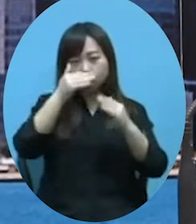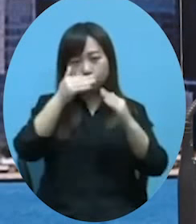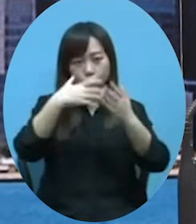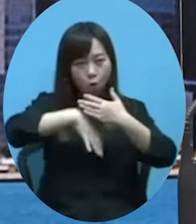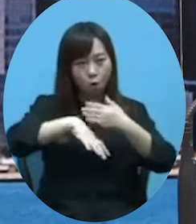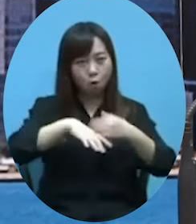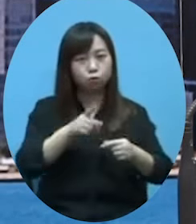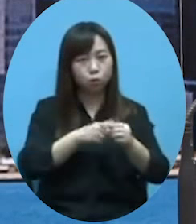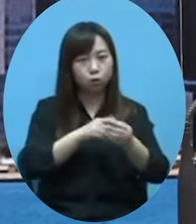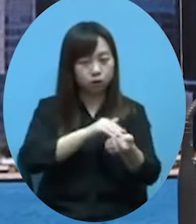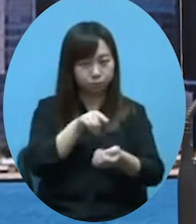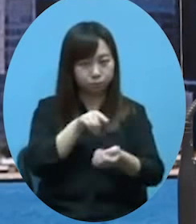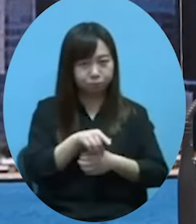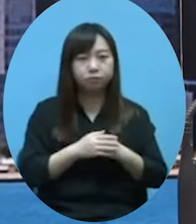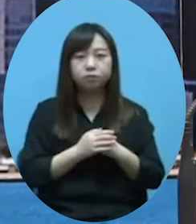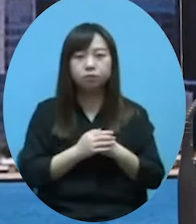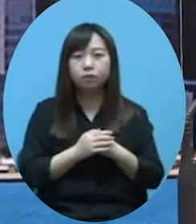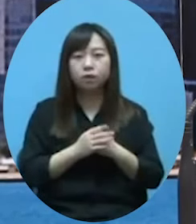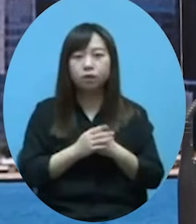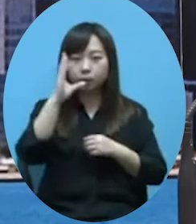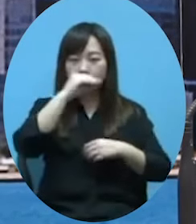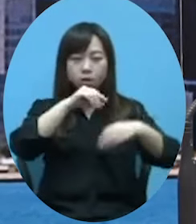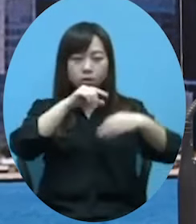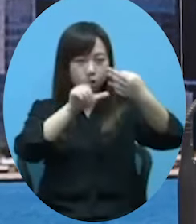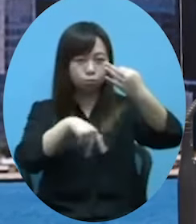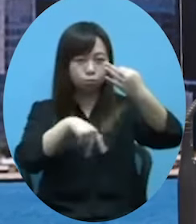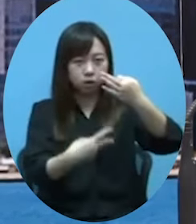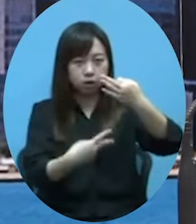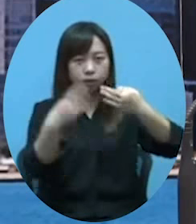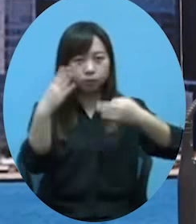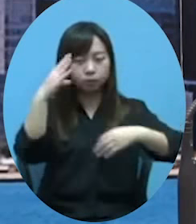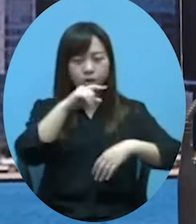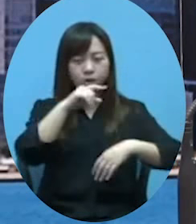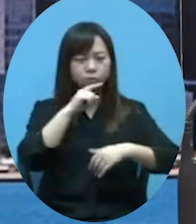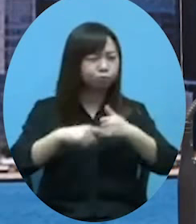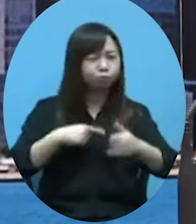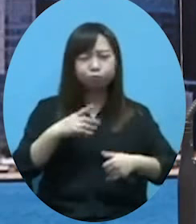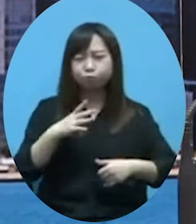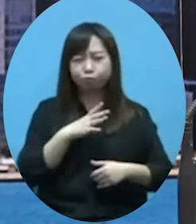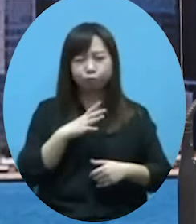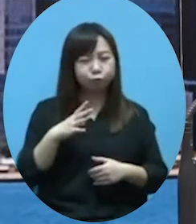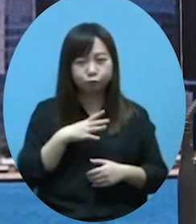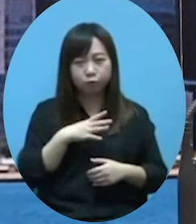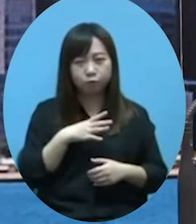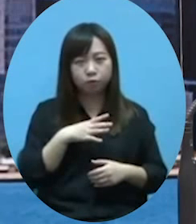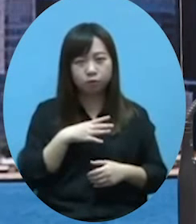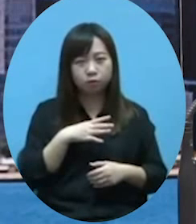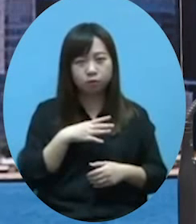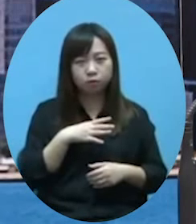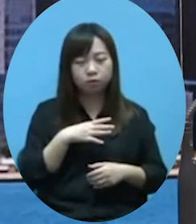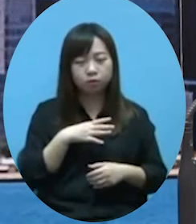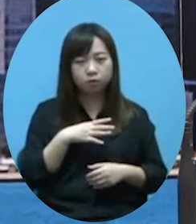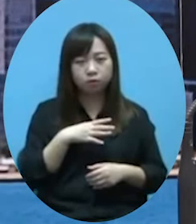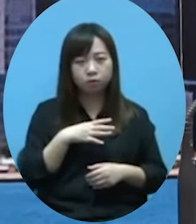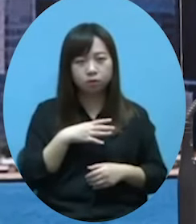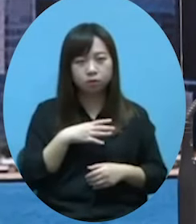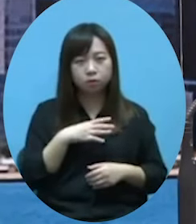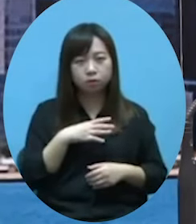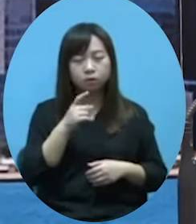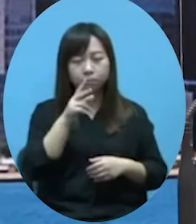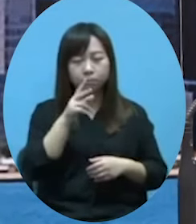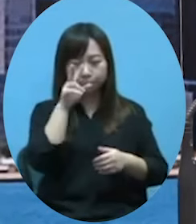那天晚上在3月2日那天她就有點不舒服也不是不舒服她是在家裡